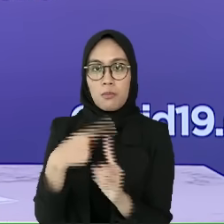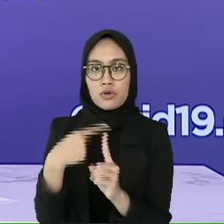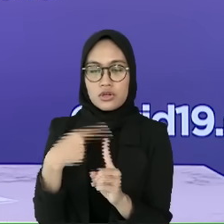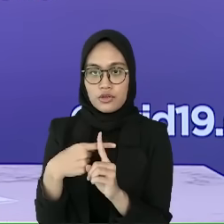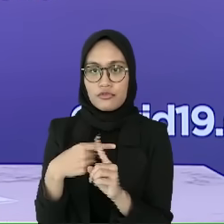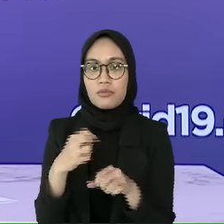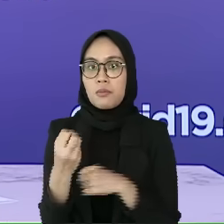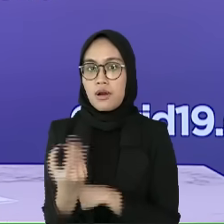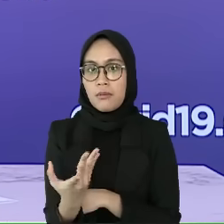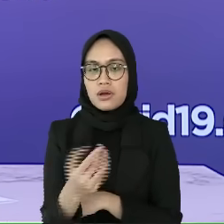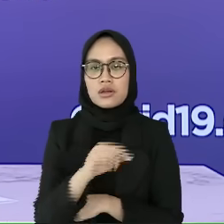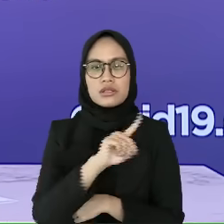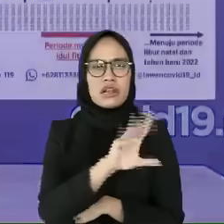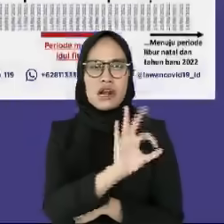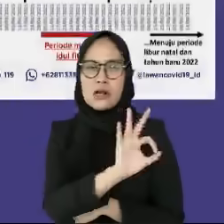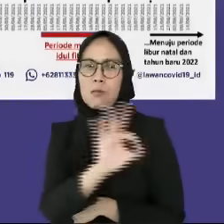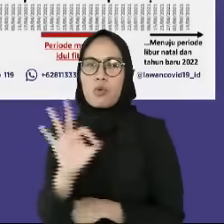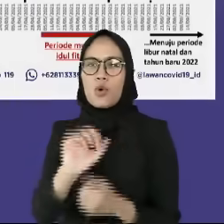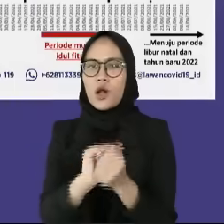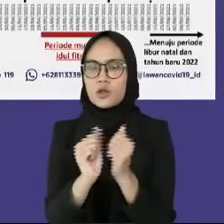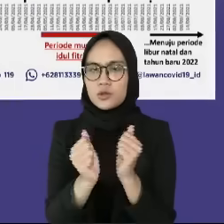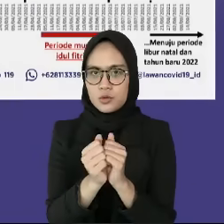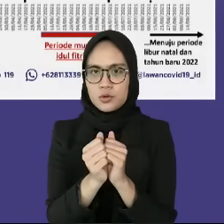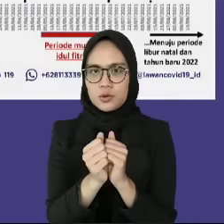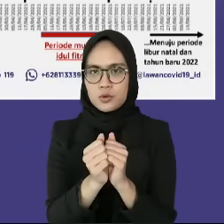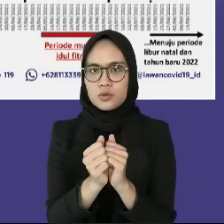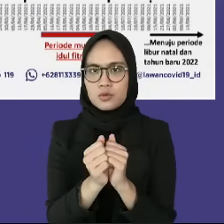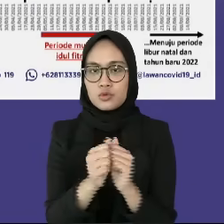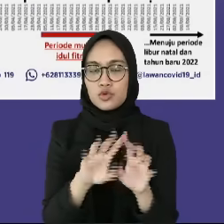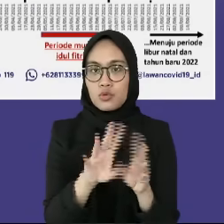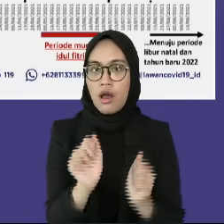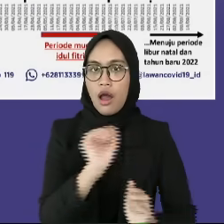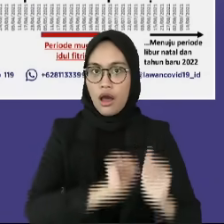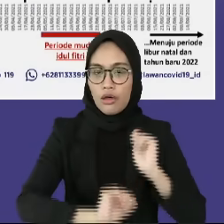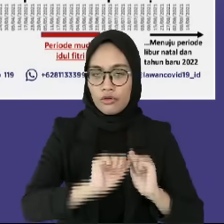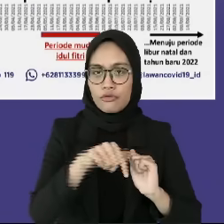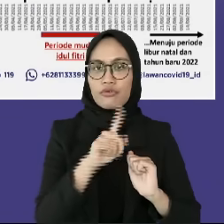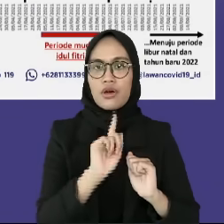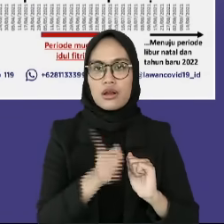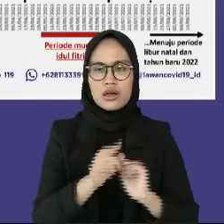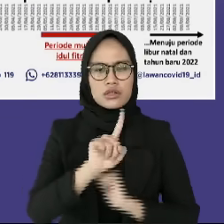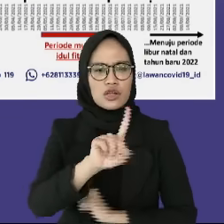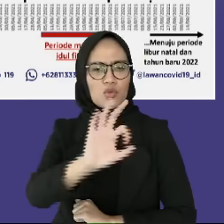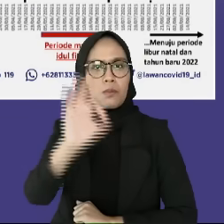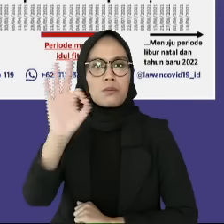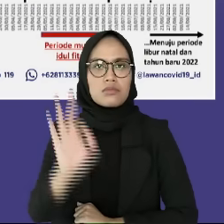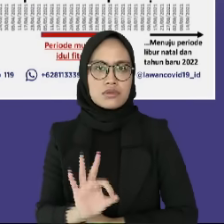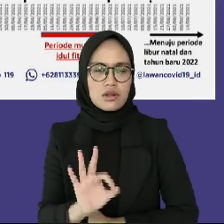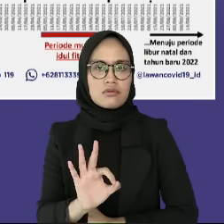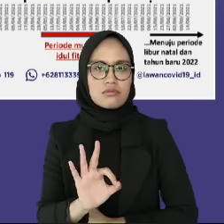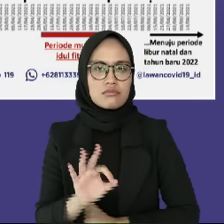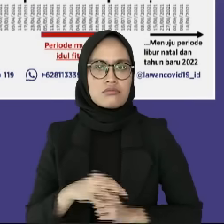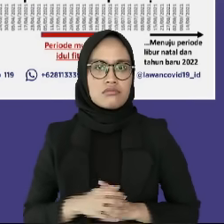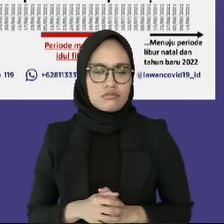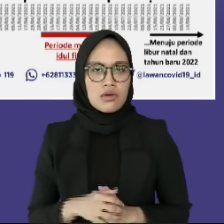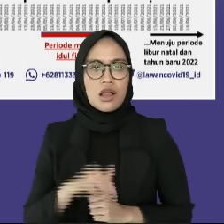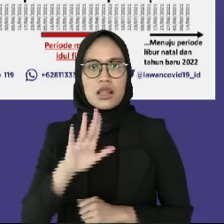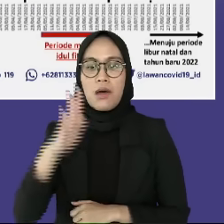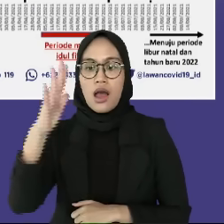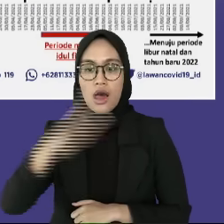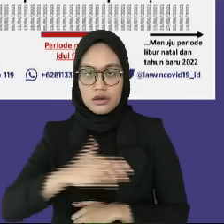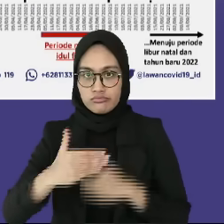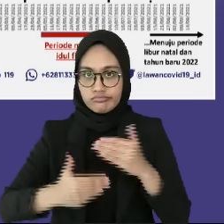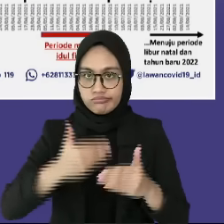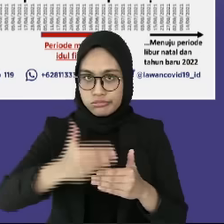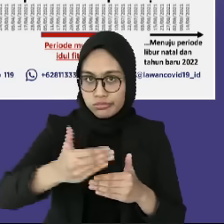menyentuh angka 1.000 kasus dengan kasus aktif yang telah menyentuh 1% selama 5 hari